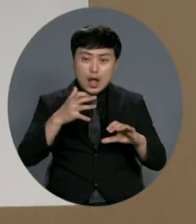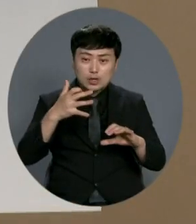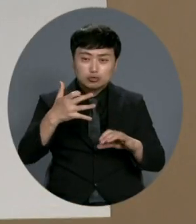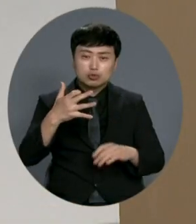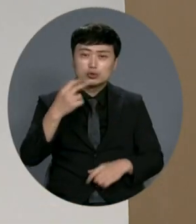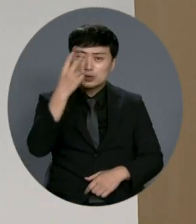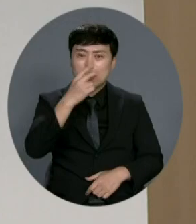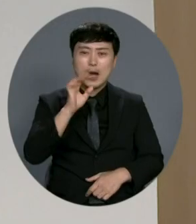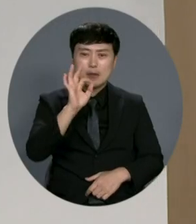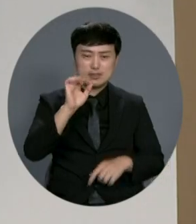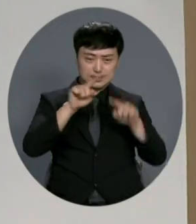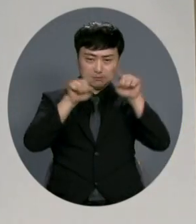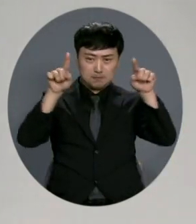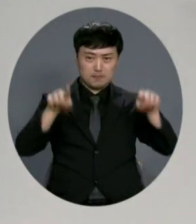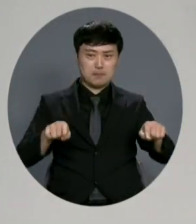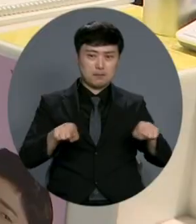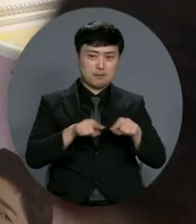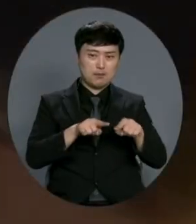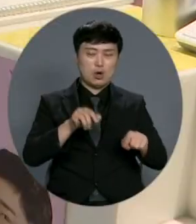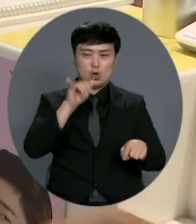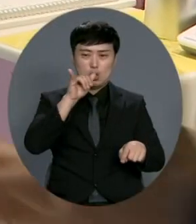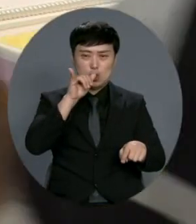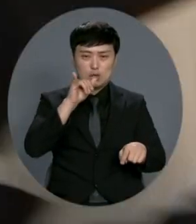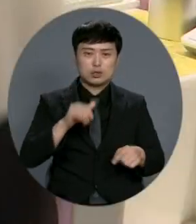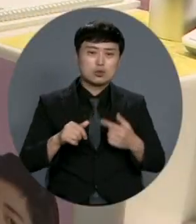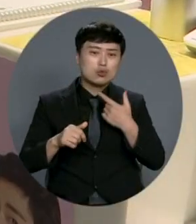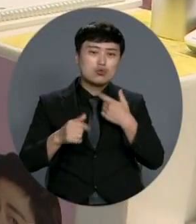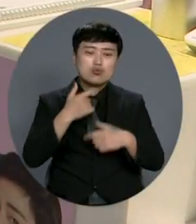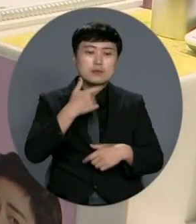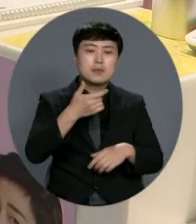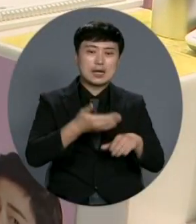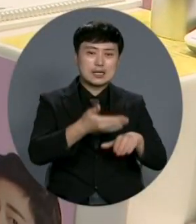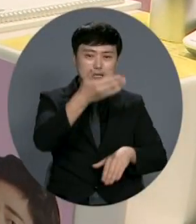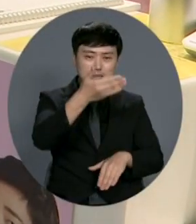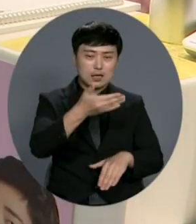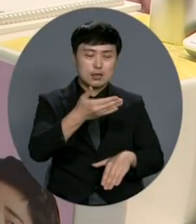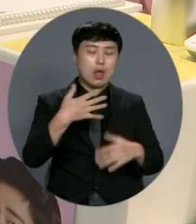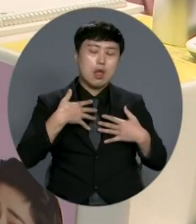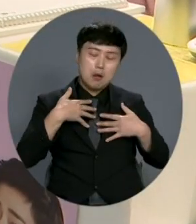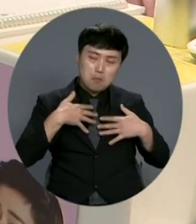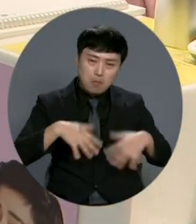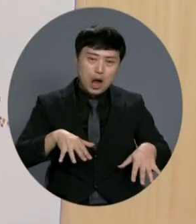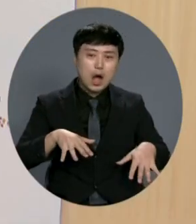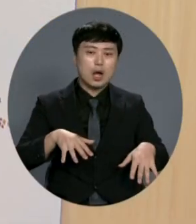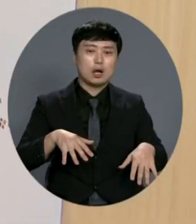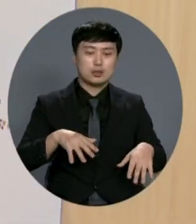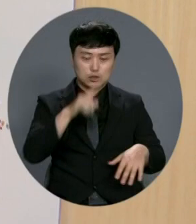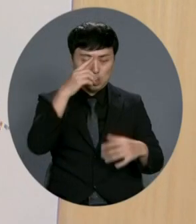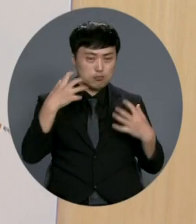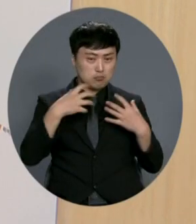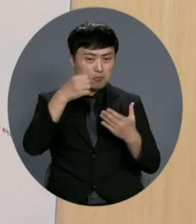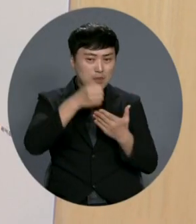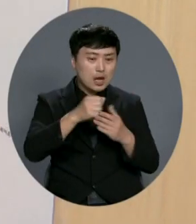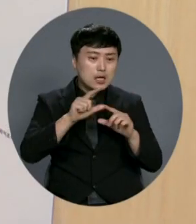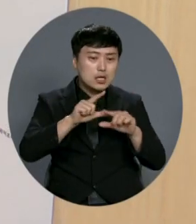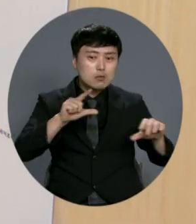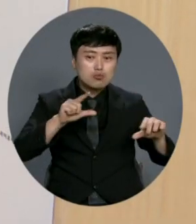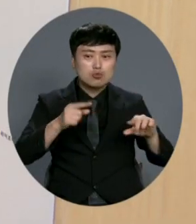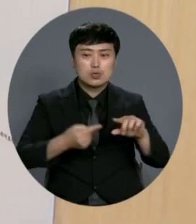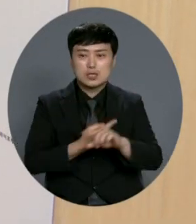검사비를 안내하는 문구가 붙었습니다 60세 이상 고령자나 면역 저하자 등 정부과정안 일부를